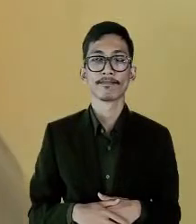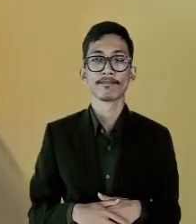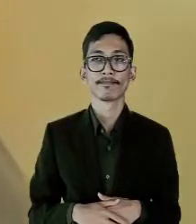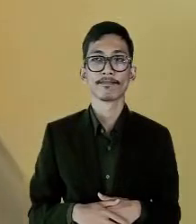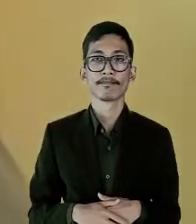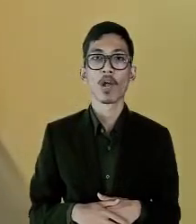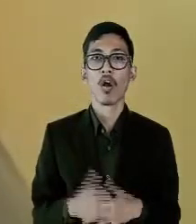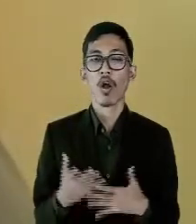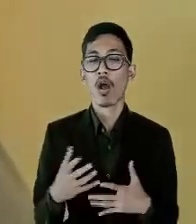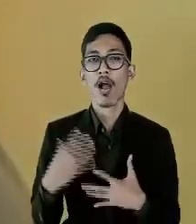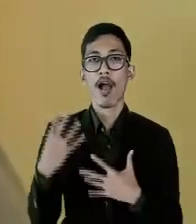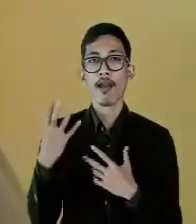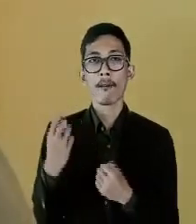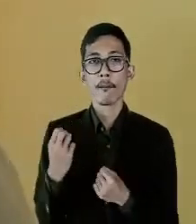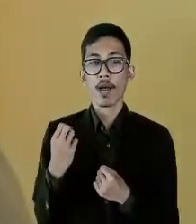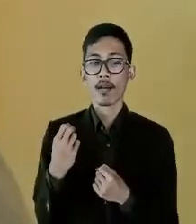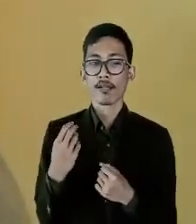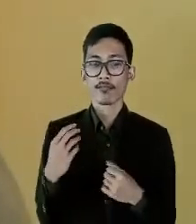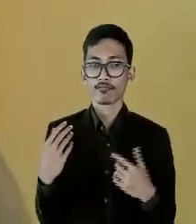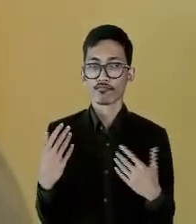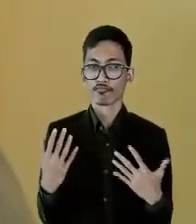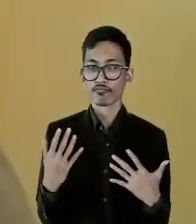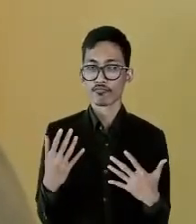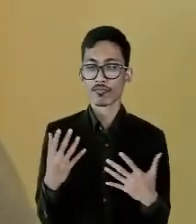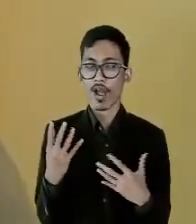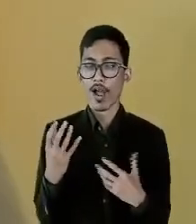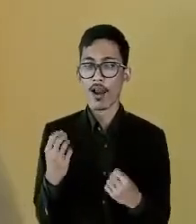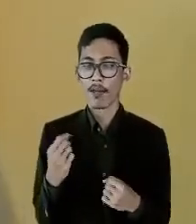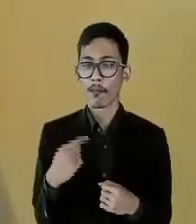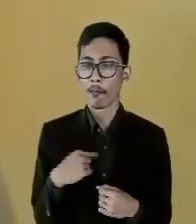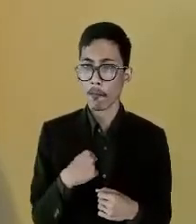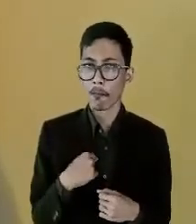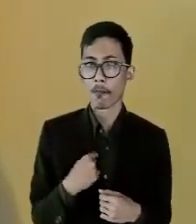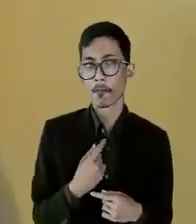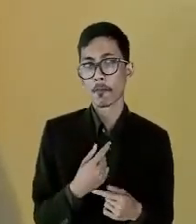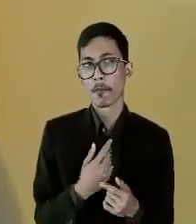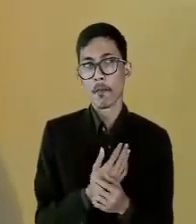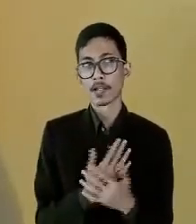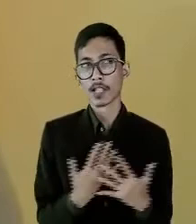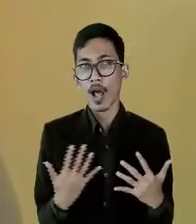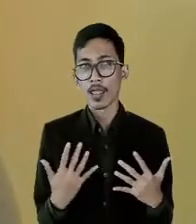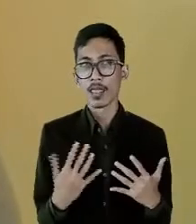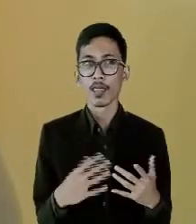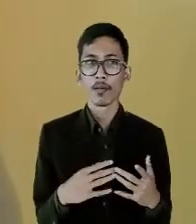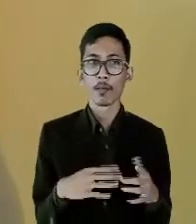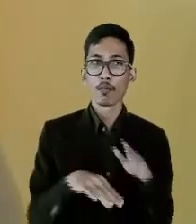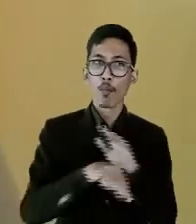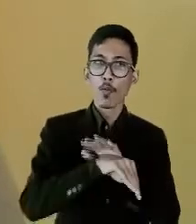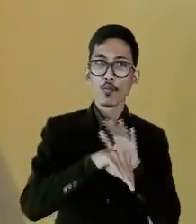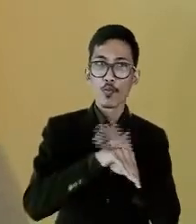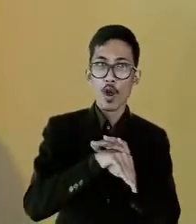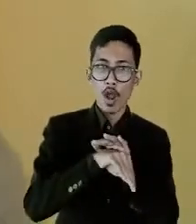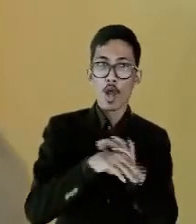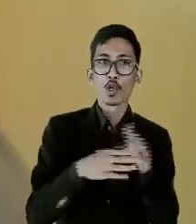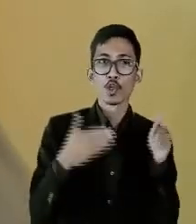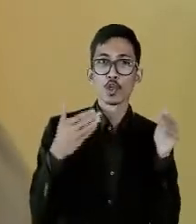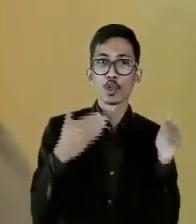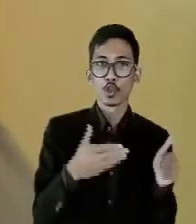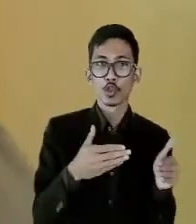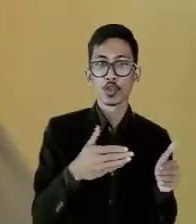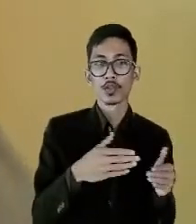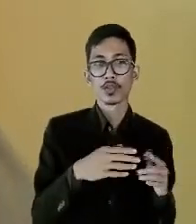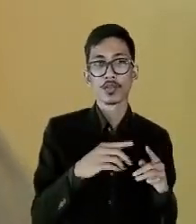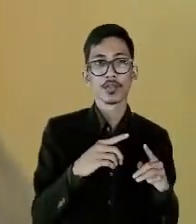Pesan atau harapan saya untuk masyarakat Papua, khususnya Kabupaten